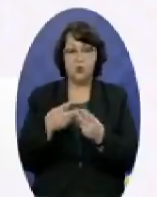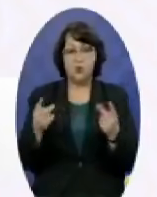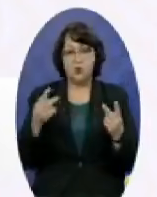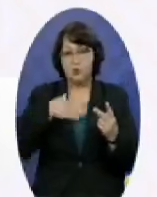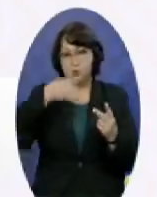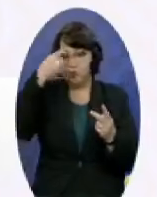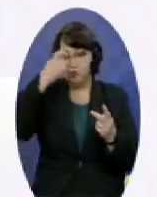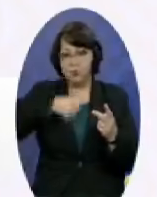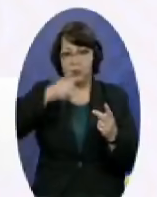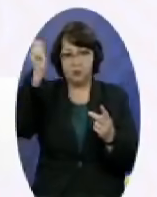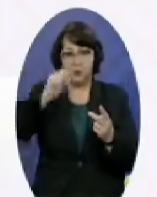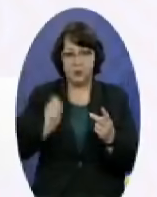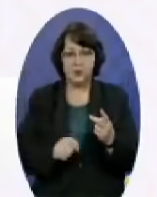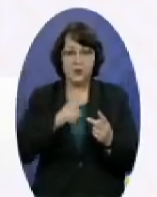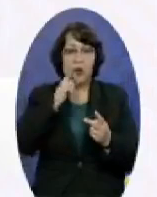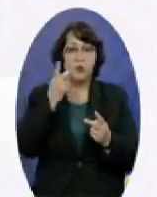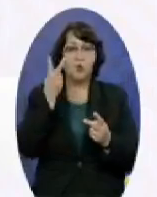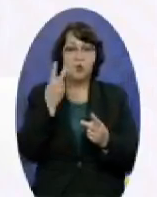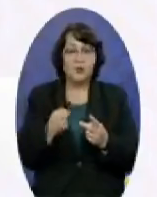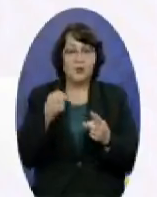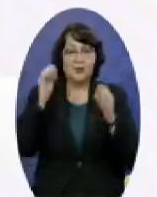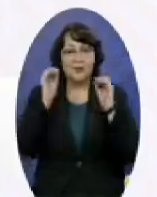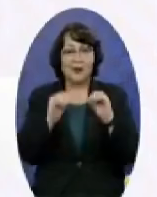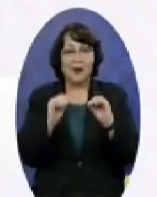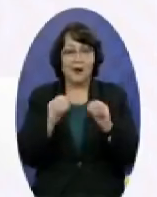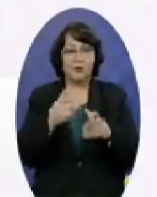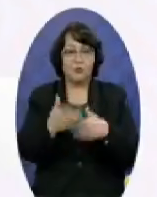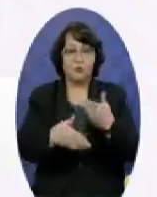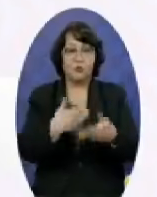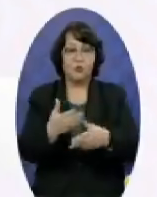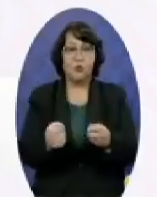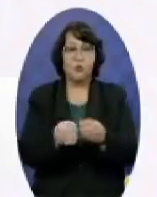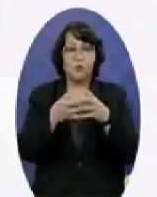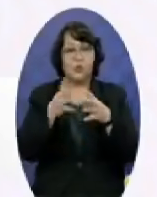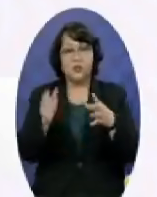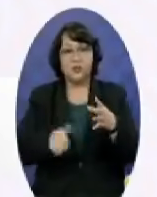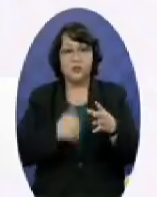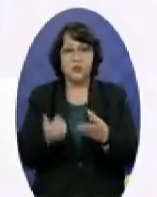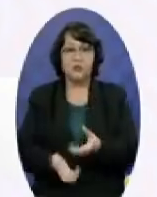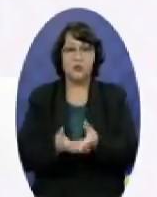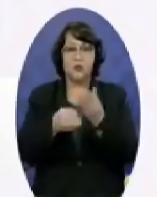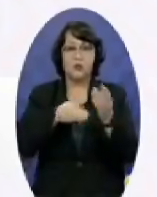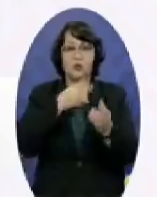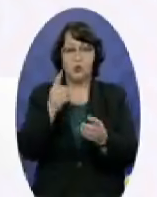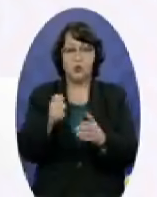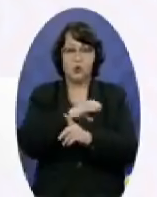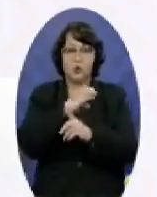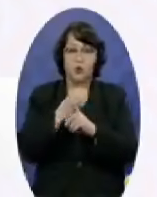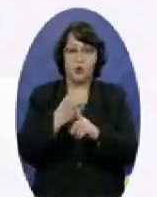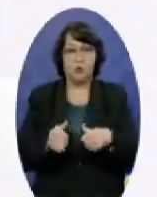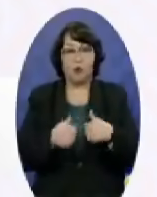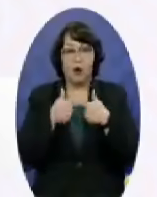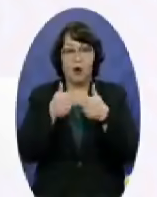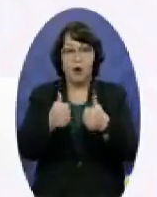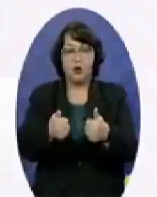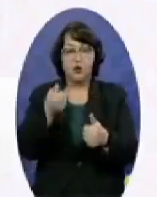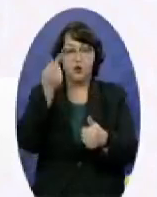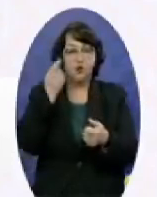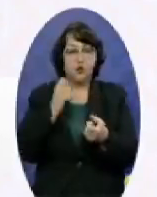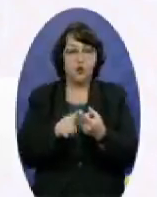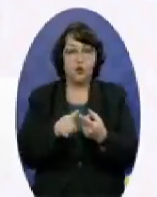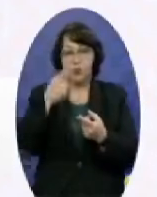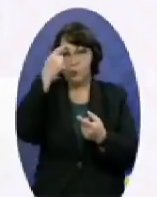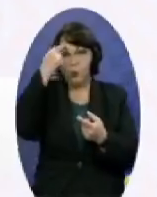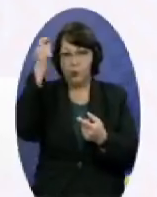хойш үедээ зааж сургах, өвлүүлэх, тэдний бүтээлч идэхийг дэмжих, түүх соёлоороо бахарах үзлийг дэлгэрүүлэх зорилгоор